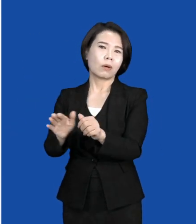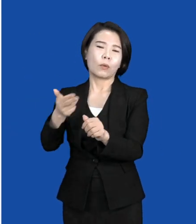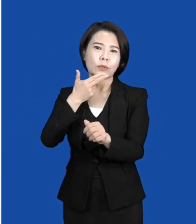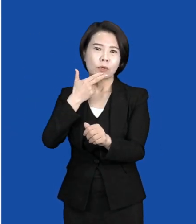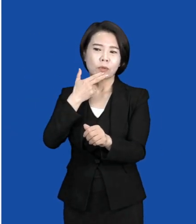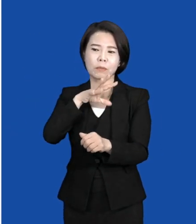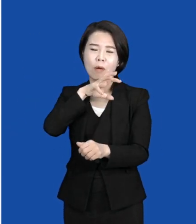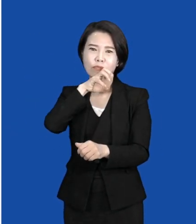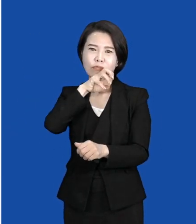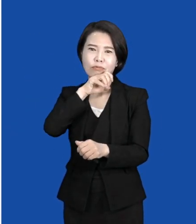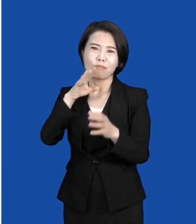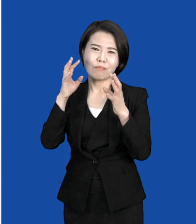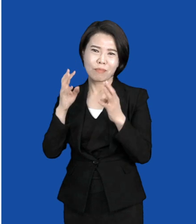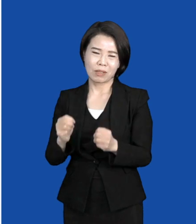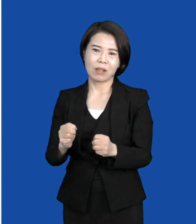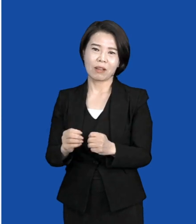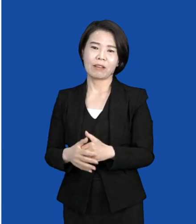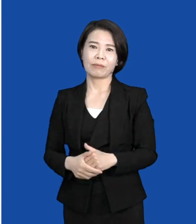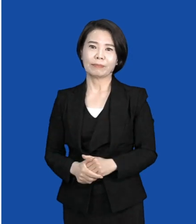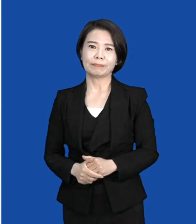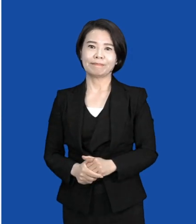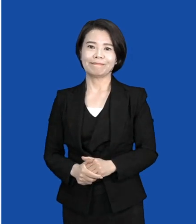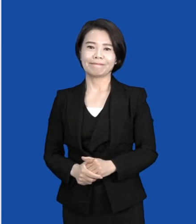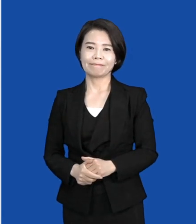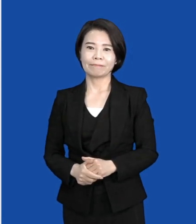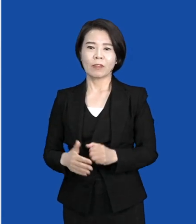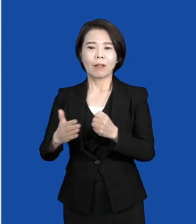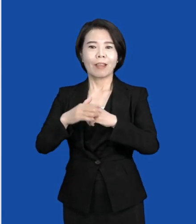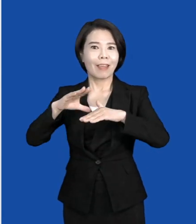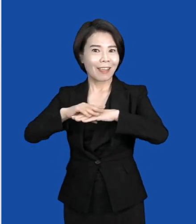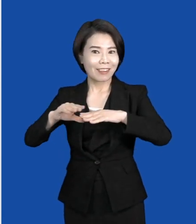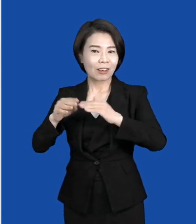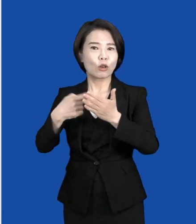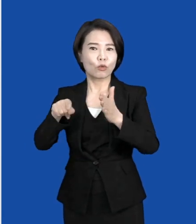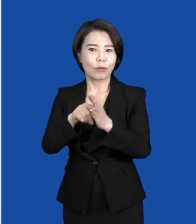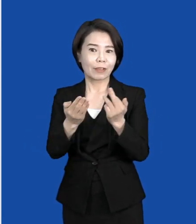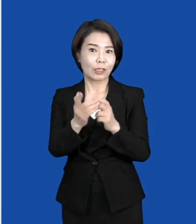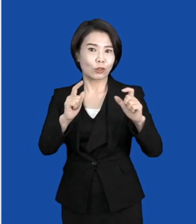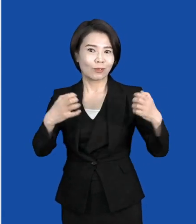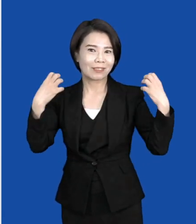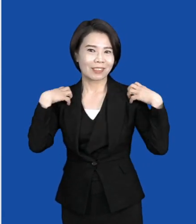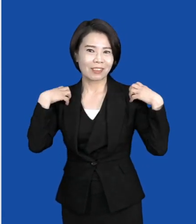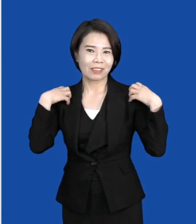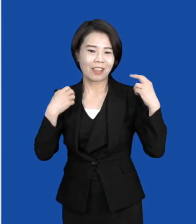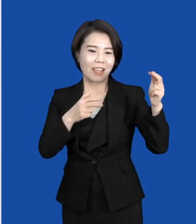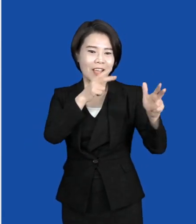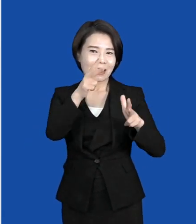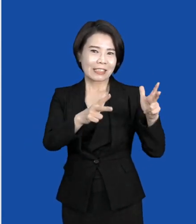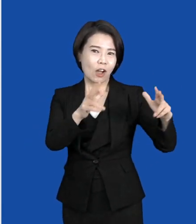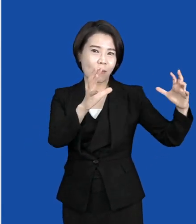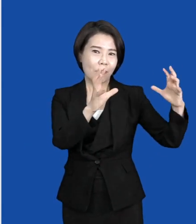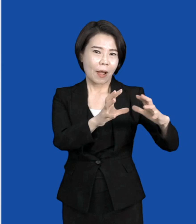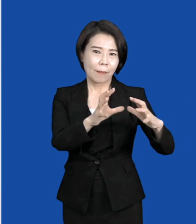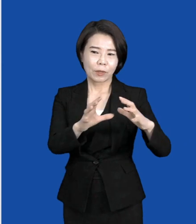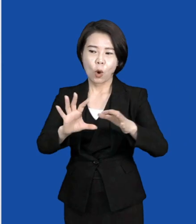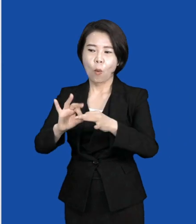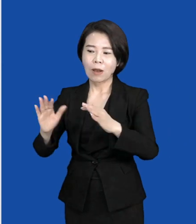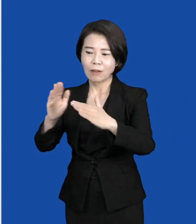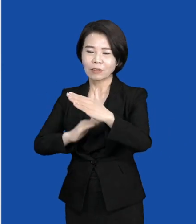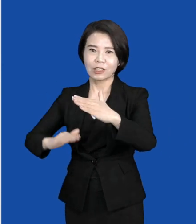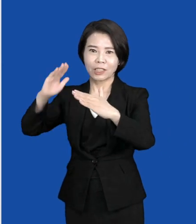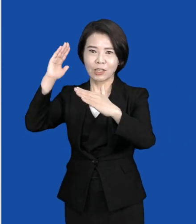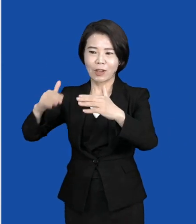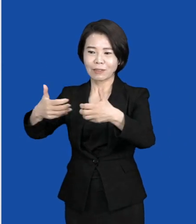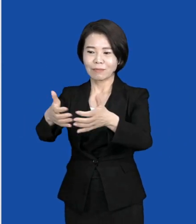민원 역시 지속적으로 발생하고 있습니다. 이를 해결하기 위해 제주도는 최근 사업체를 포함한